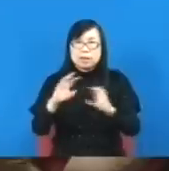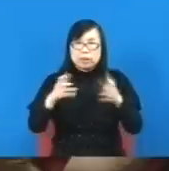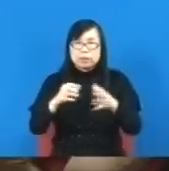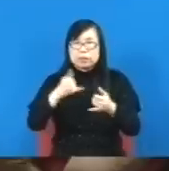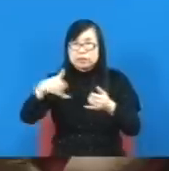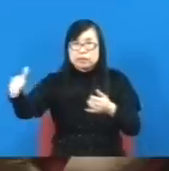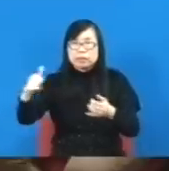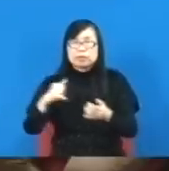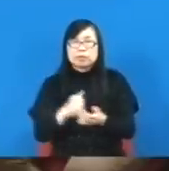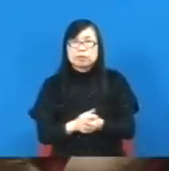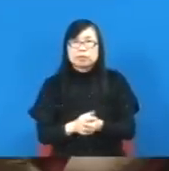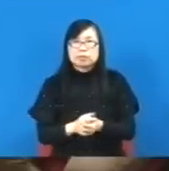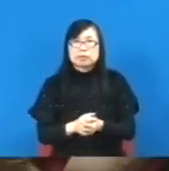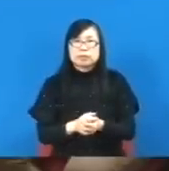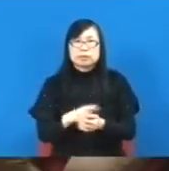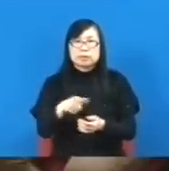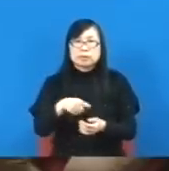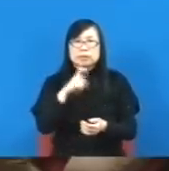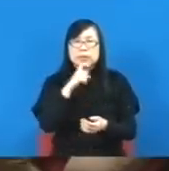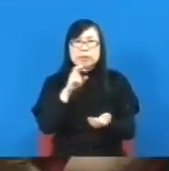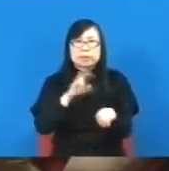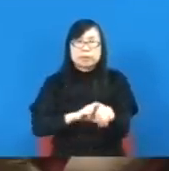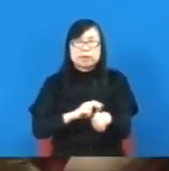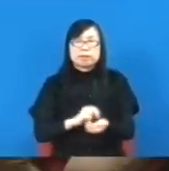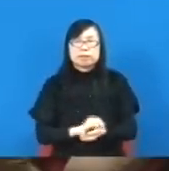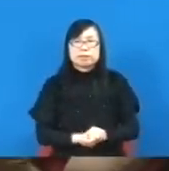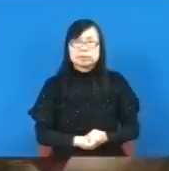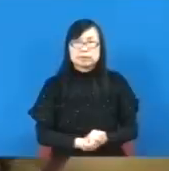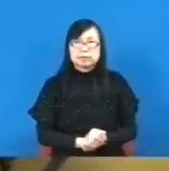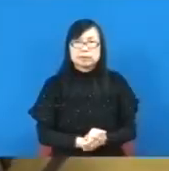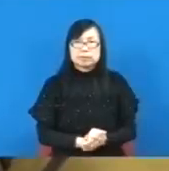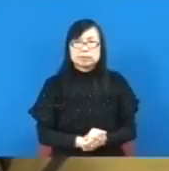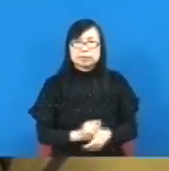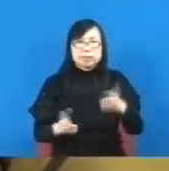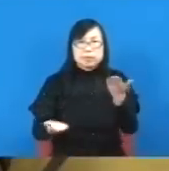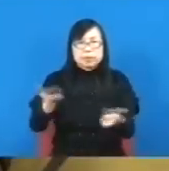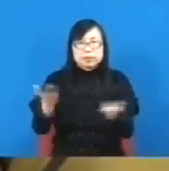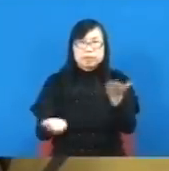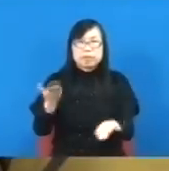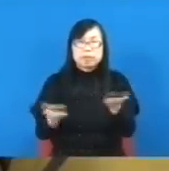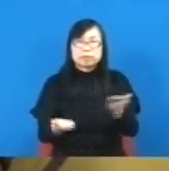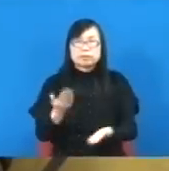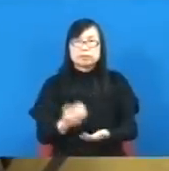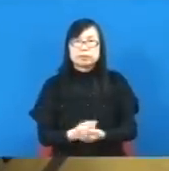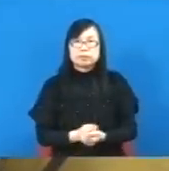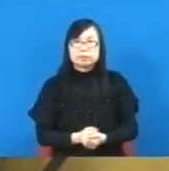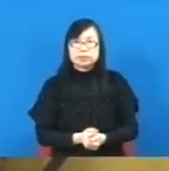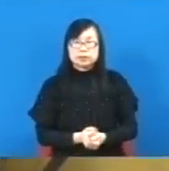國咧，連總統都唔愛咧，有病咁共產黨係咪啊？我比較啫嘛，係